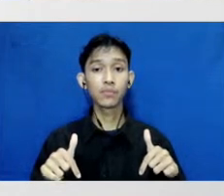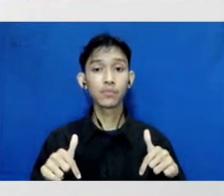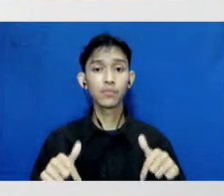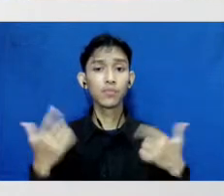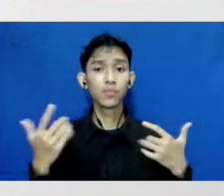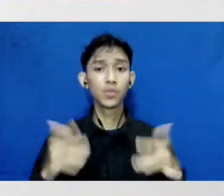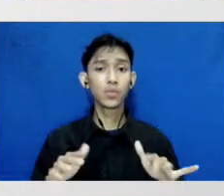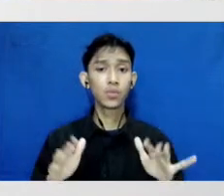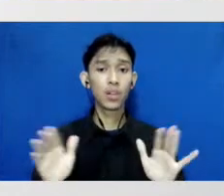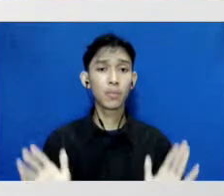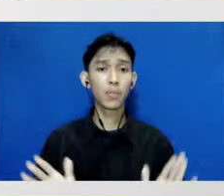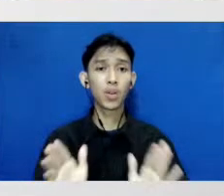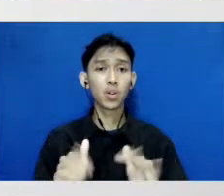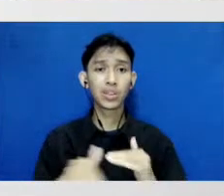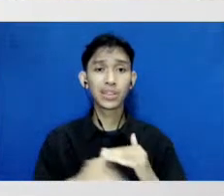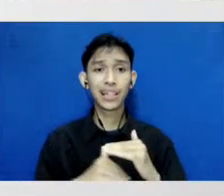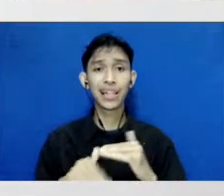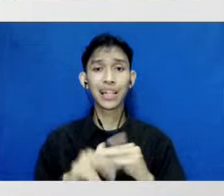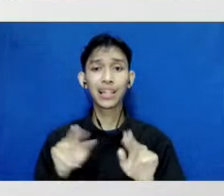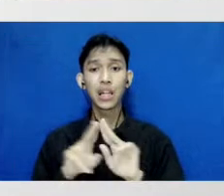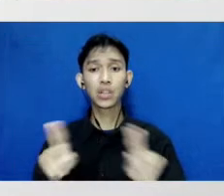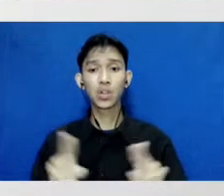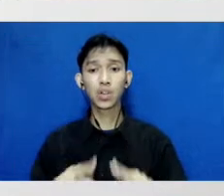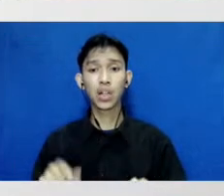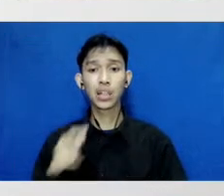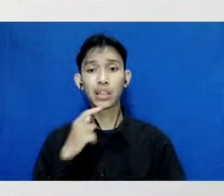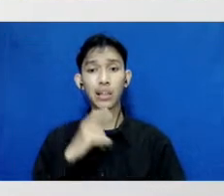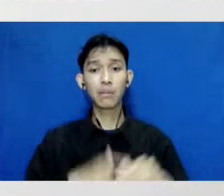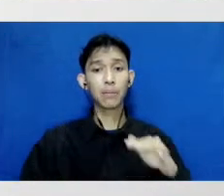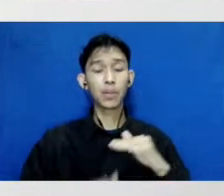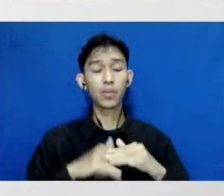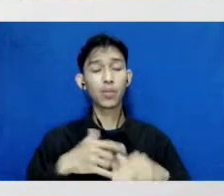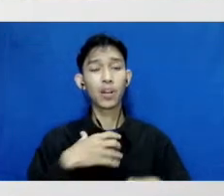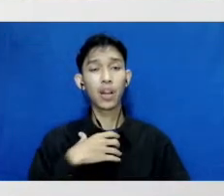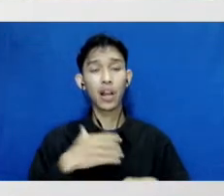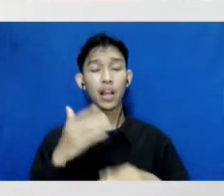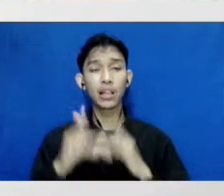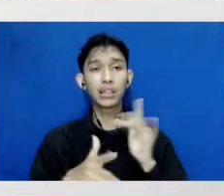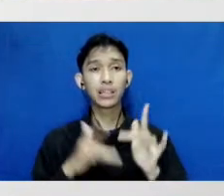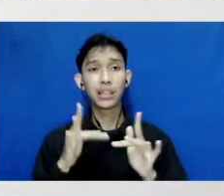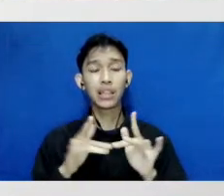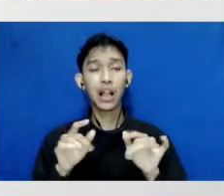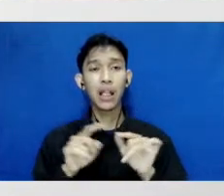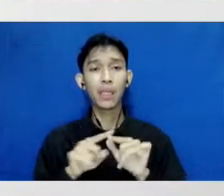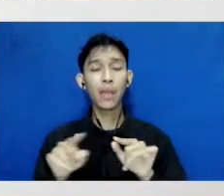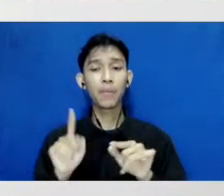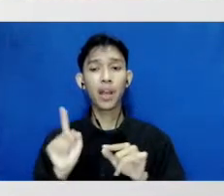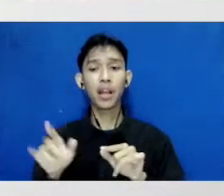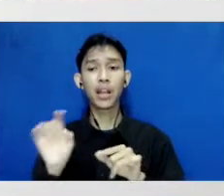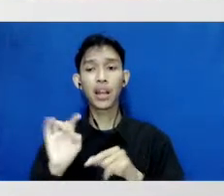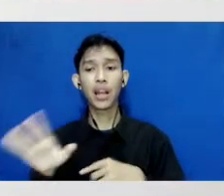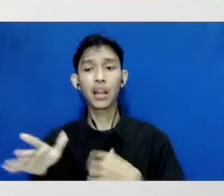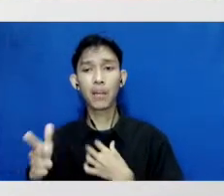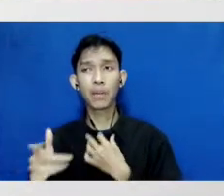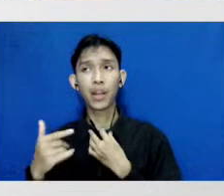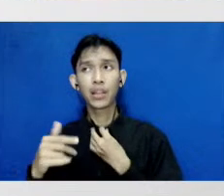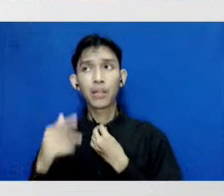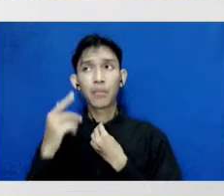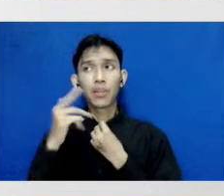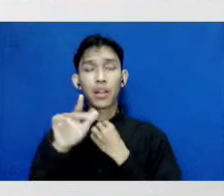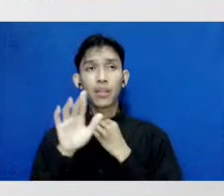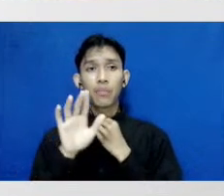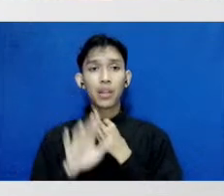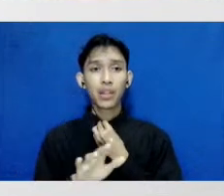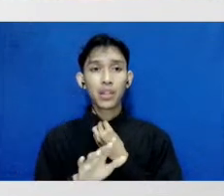sudah mendorong standar-standar internasional terkait pemenuhan hak-hak digital. Tapi di sisi lain, kami juga melihat bahwa media